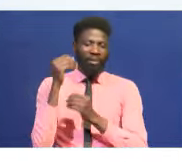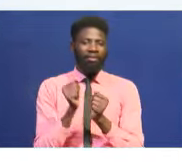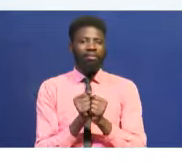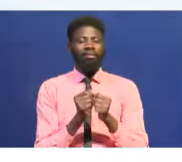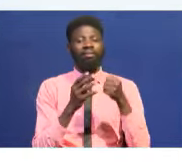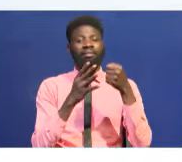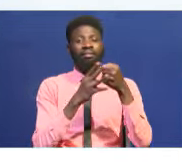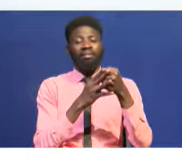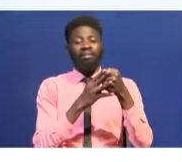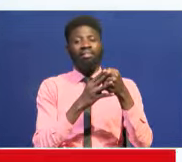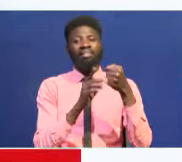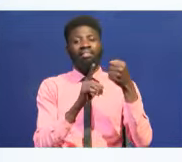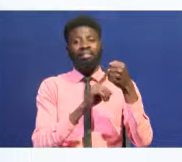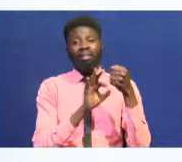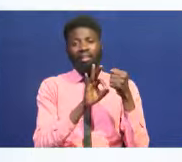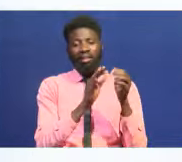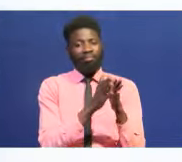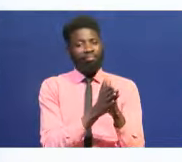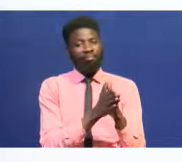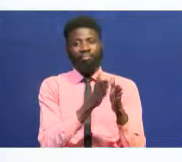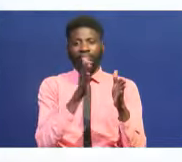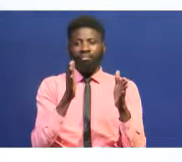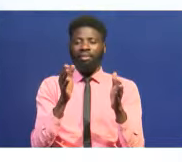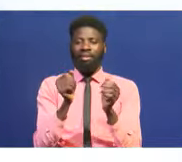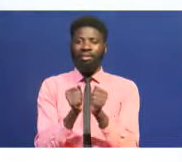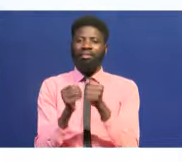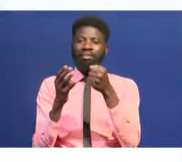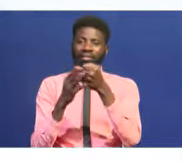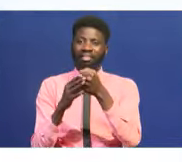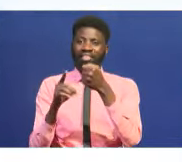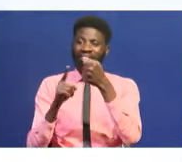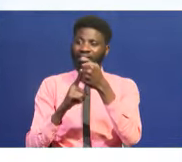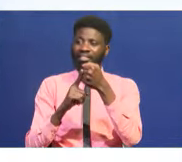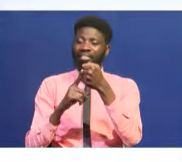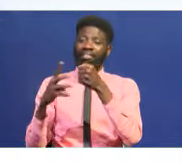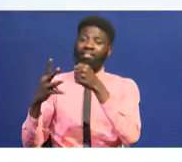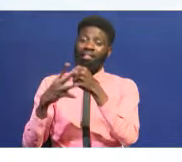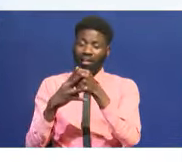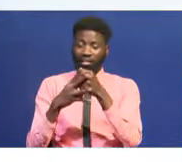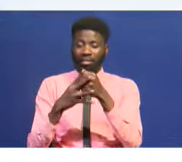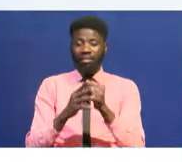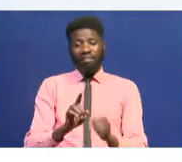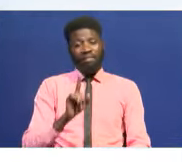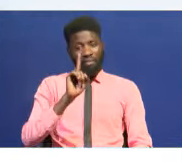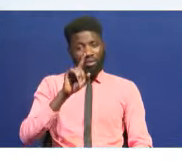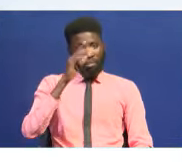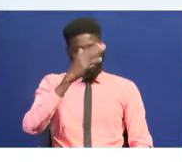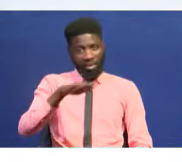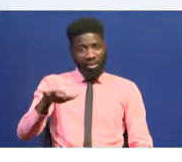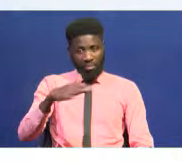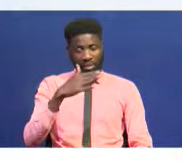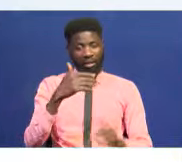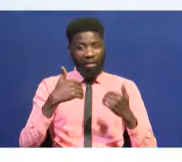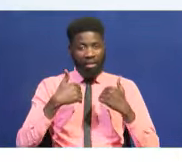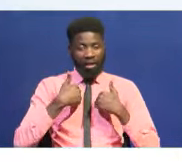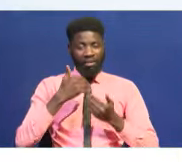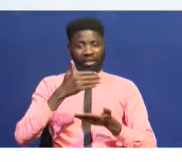1963 to 1969. Hiyo ilikuwa bunge ya kwanza. Ilikuwa na constituency